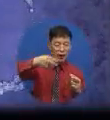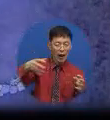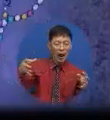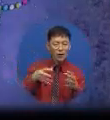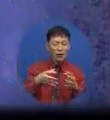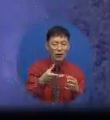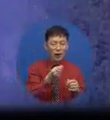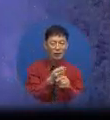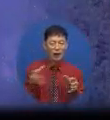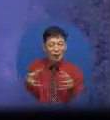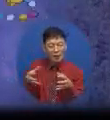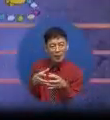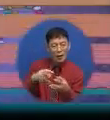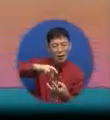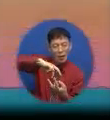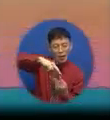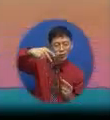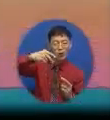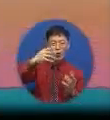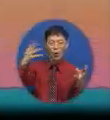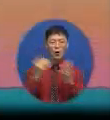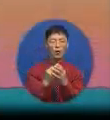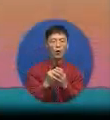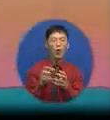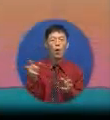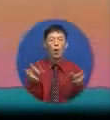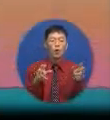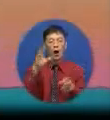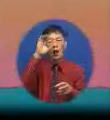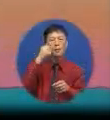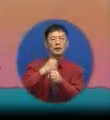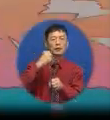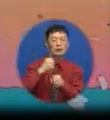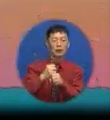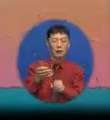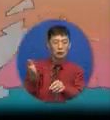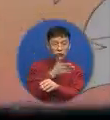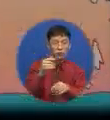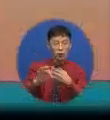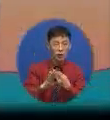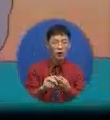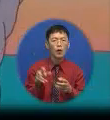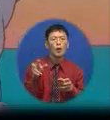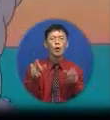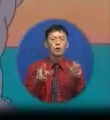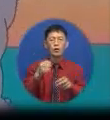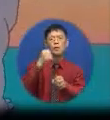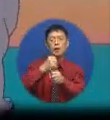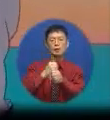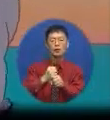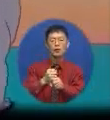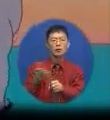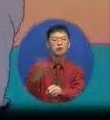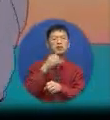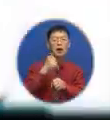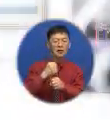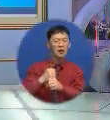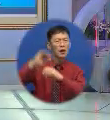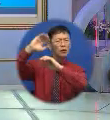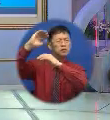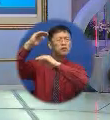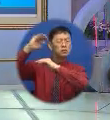좀 빌려갖고 메꿔넣어갖고 완벽한 공룡의 DNA를 만들어서 그 공룡의 DNA를 가지고 공룡을